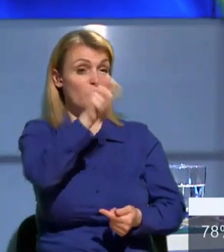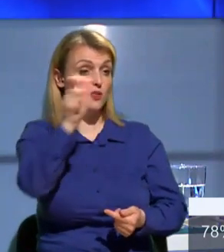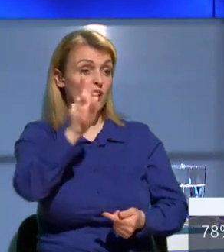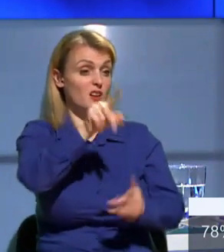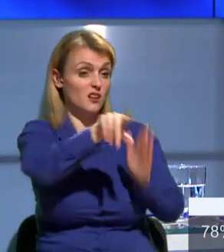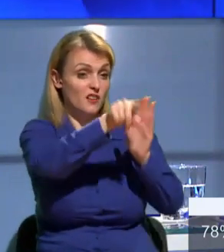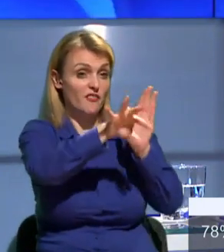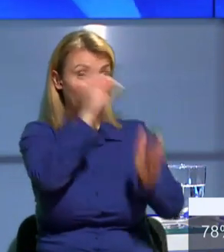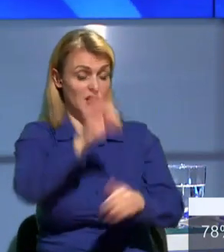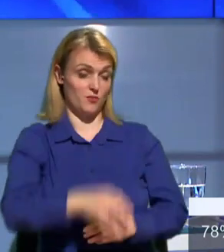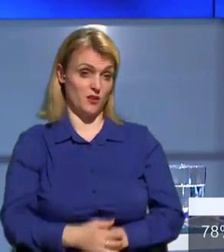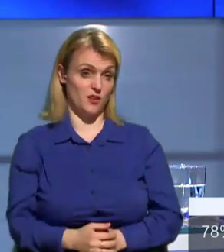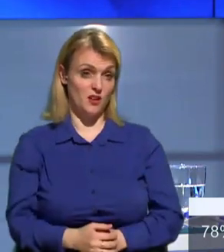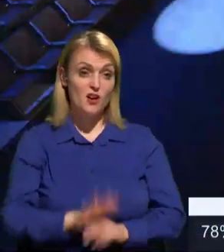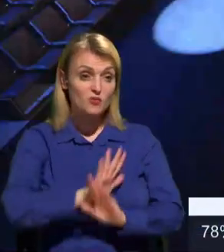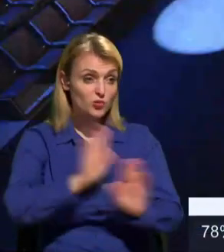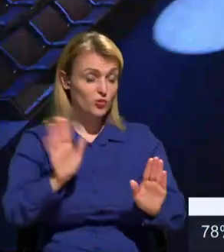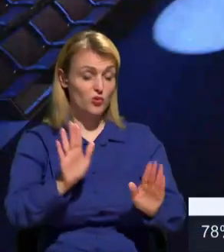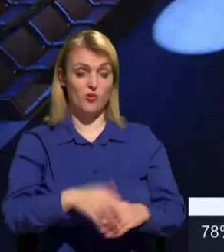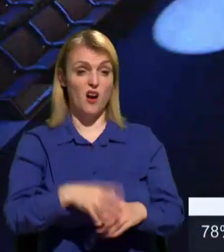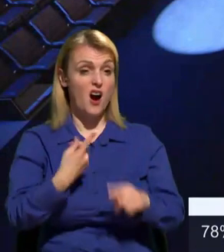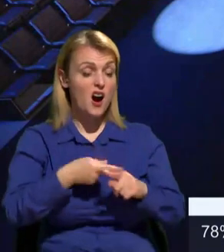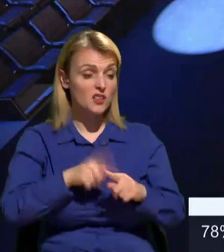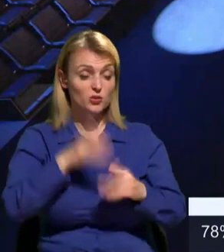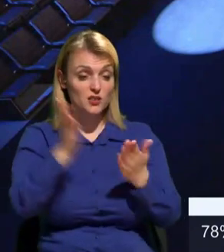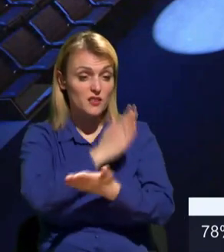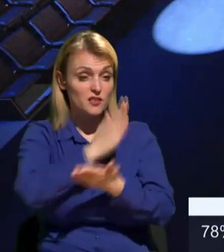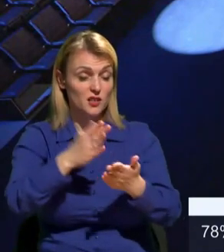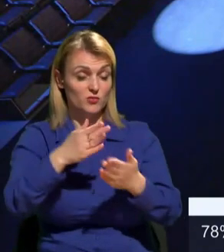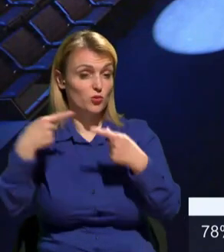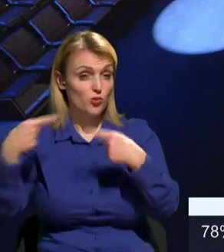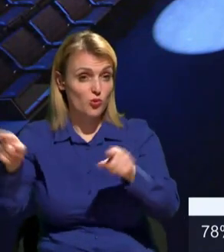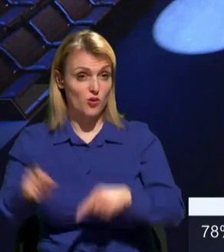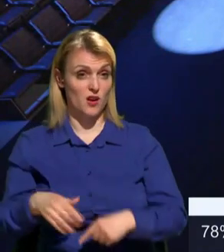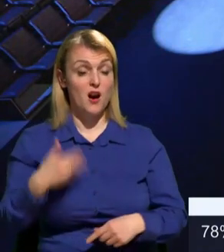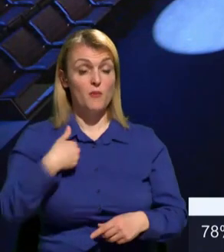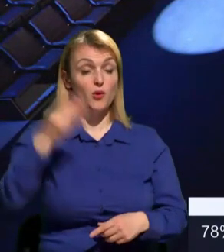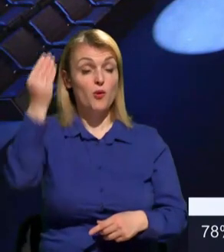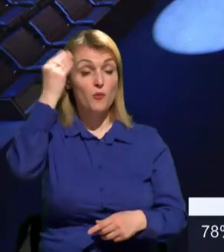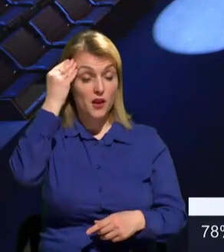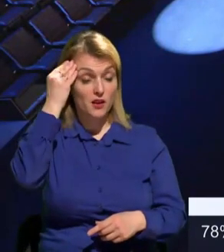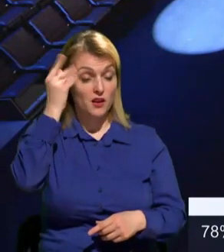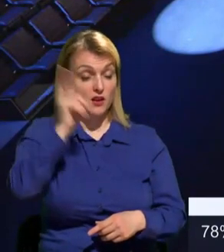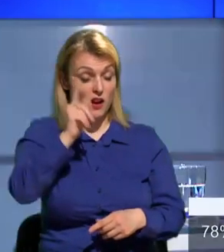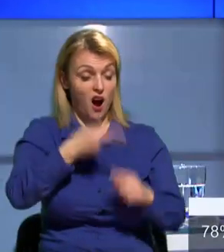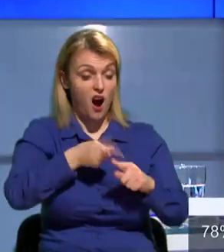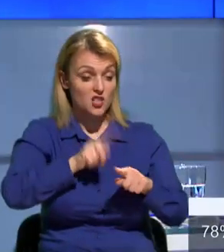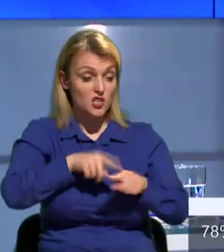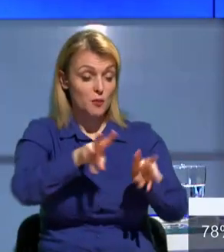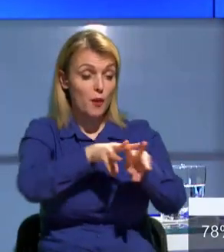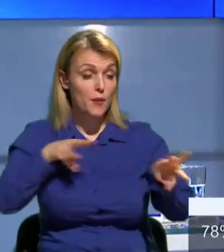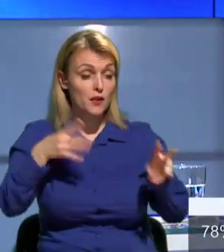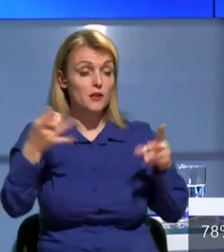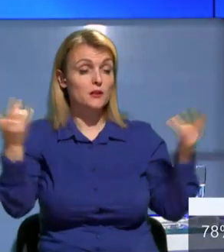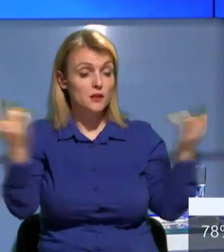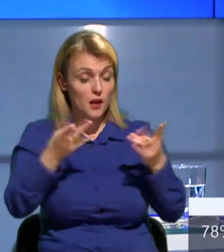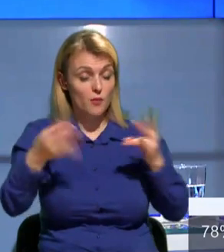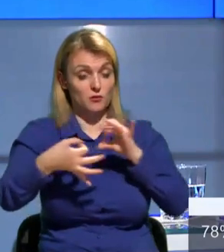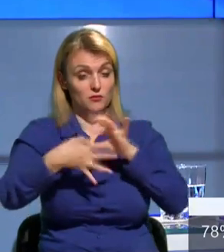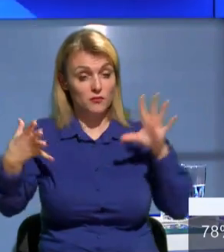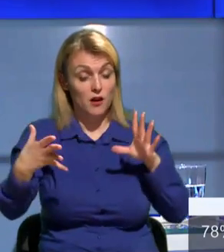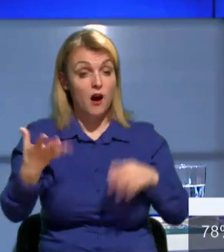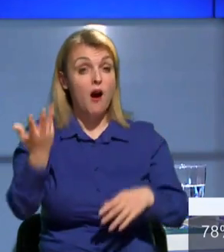pentru ultimul scrutin parlamentar. Deci, în opinia mea, acest parlament trebuie dizolvat. Când și cum și cine